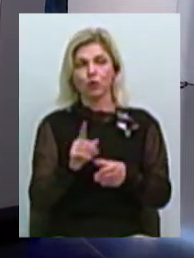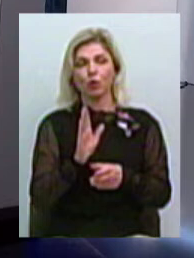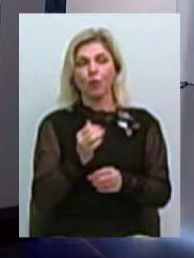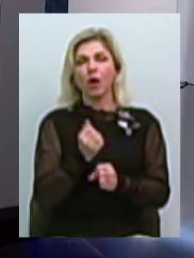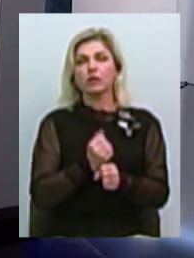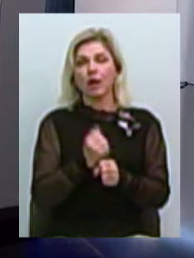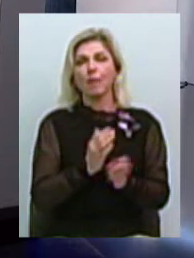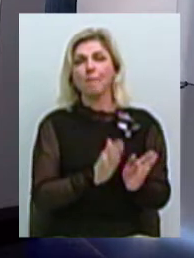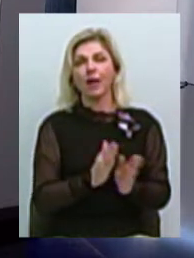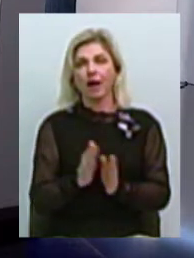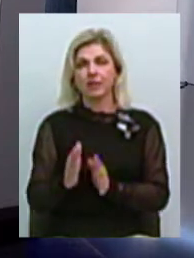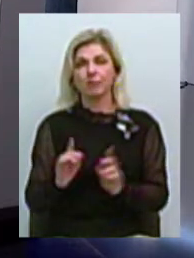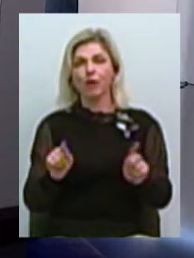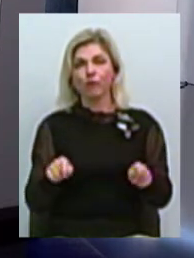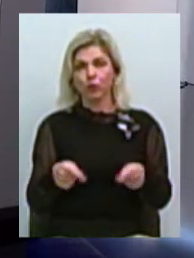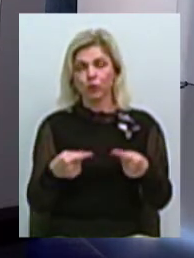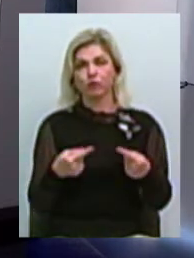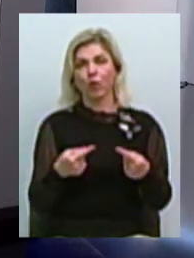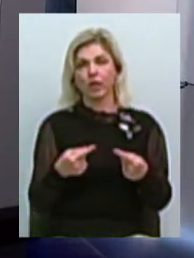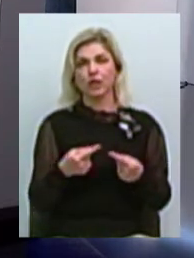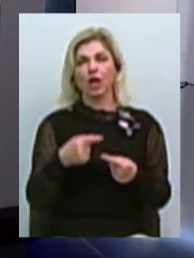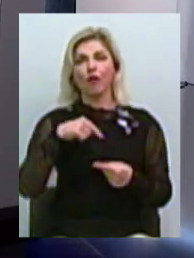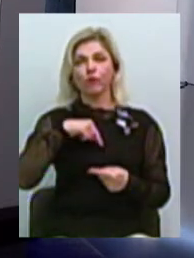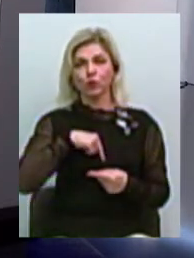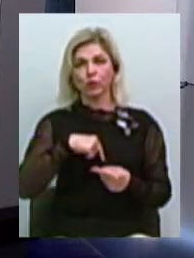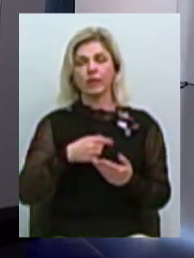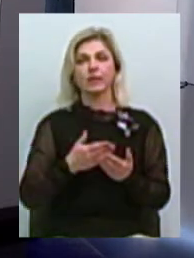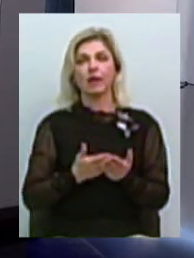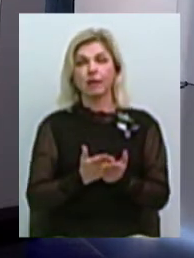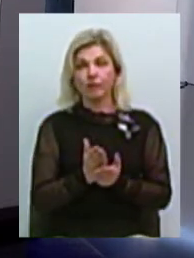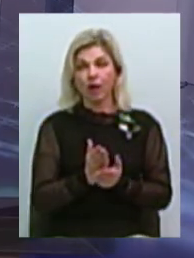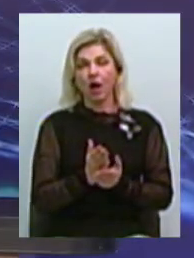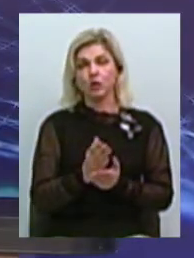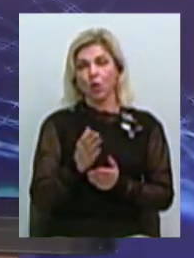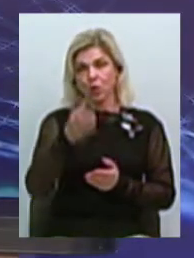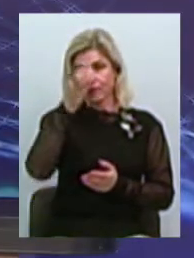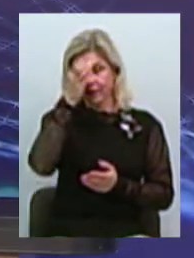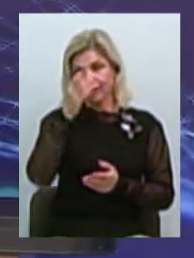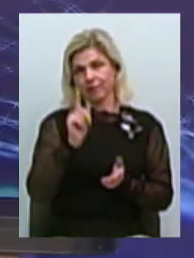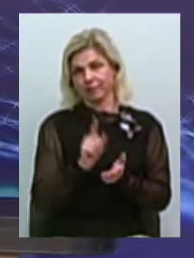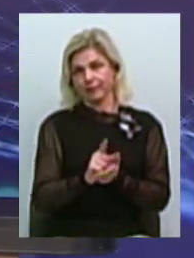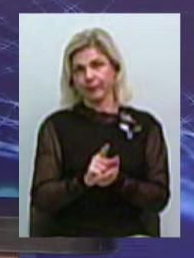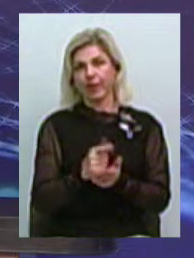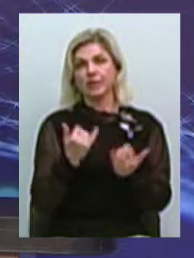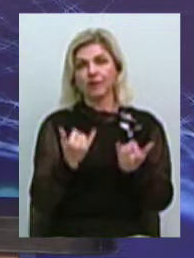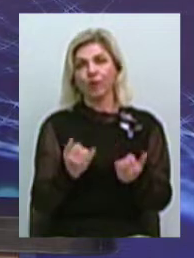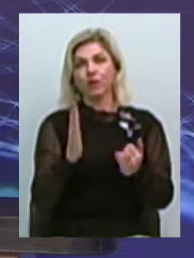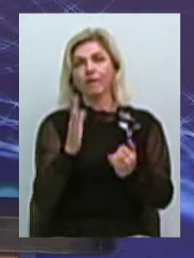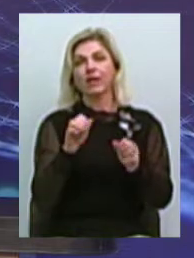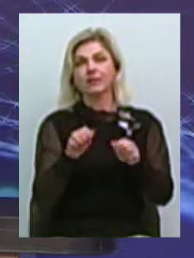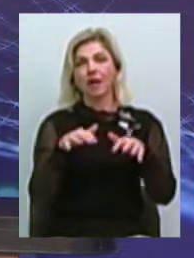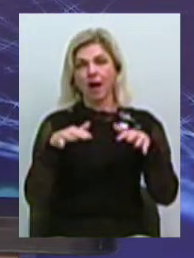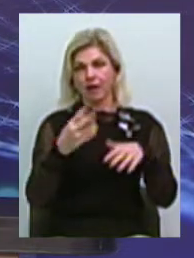цей механізм створення внутрішньої системи забезпечення якості освіти, ми не обійдемось. Тому сьогодні в актовій залі ми вже бачили і